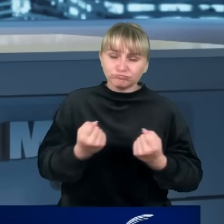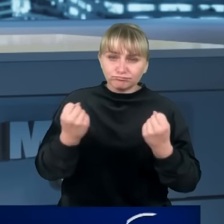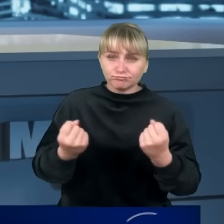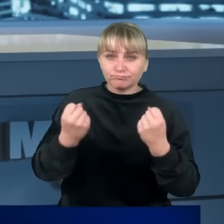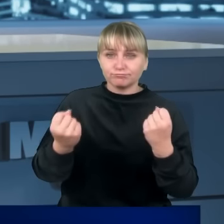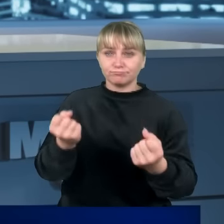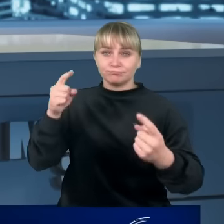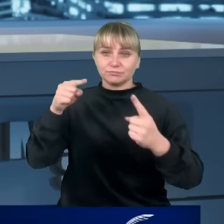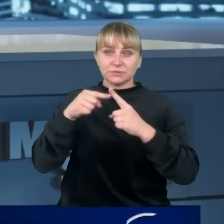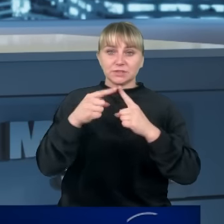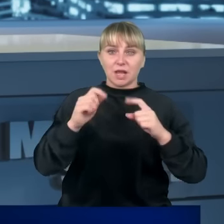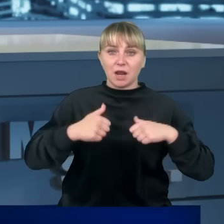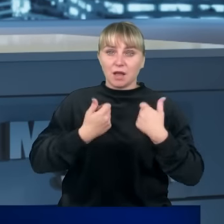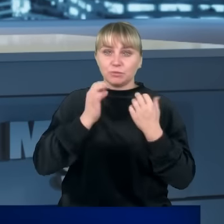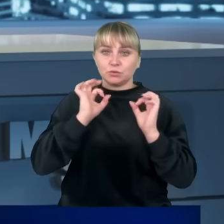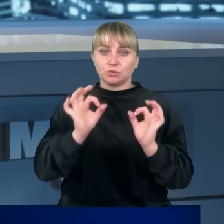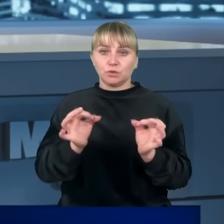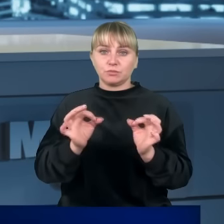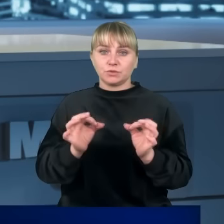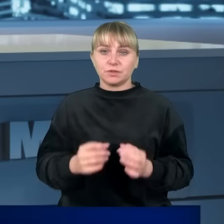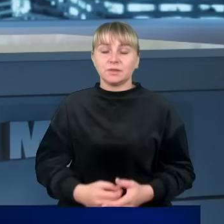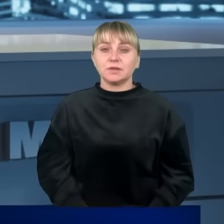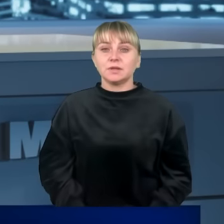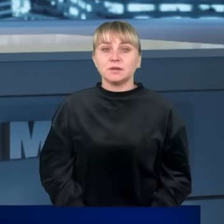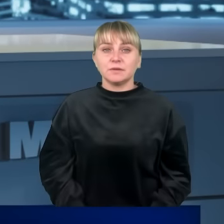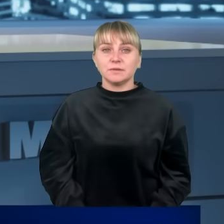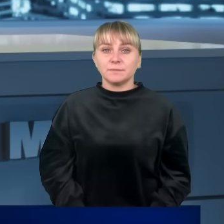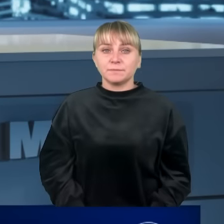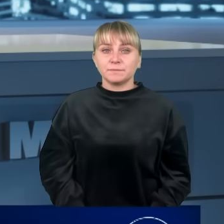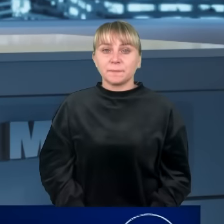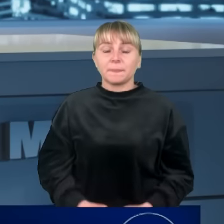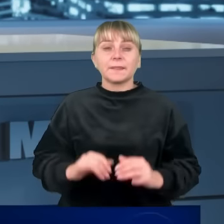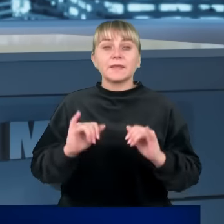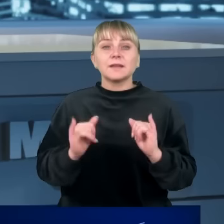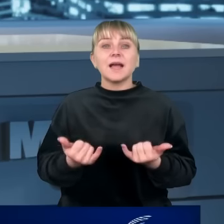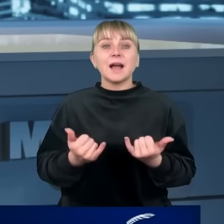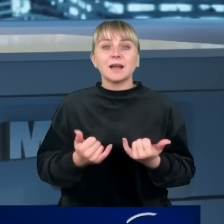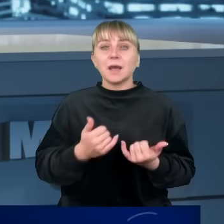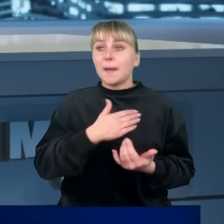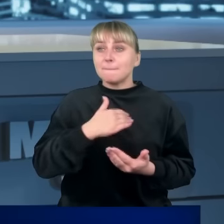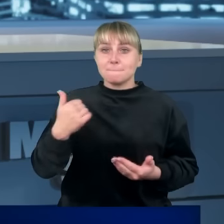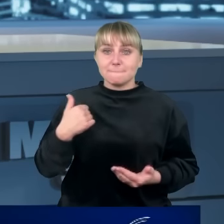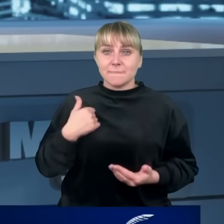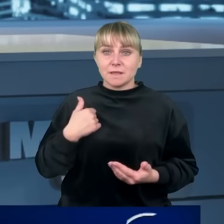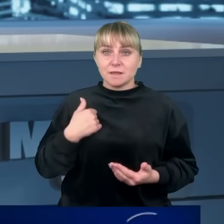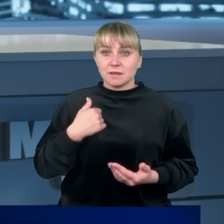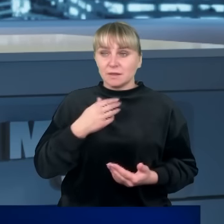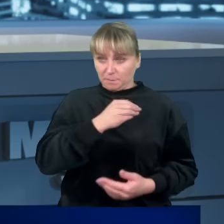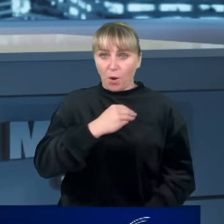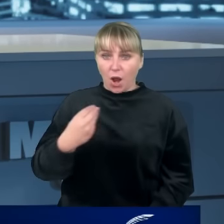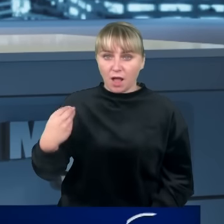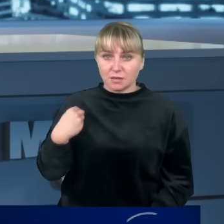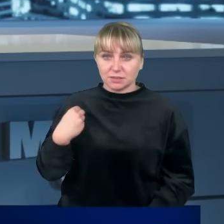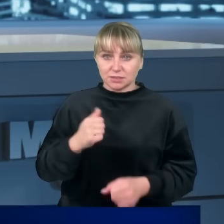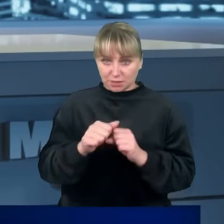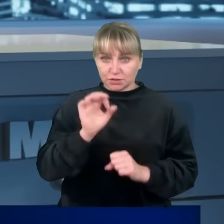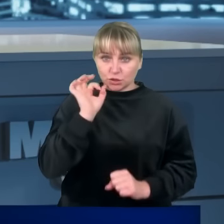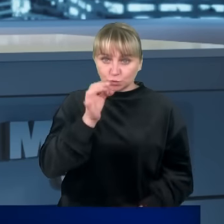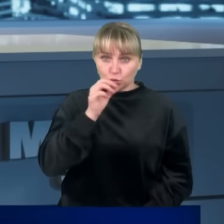dobrze. Kiedy zawsze my Polacy jesteśmy dobrymi ludźmi. My zawsze mieliśmy